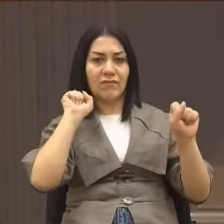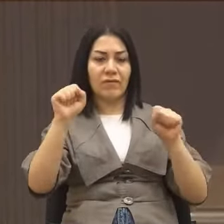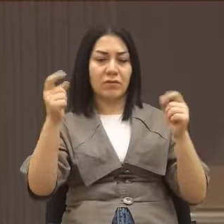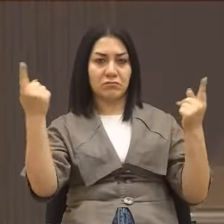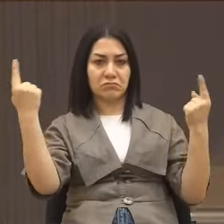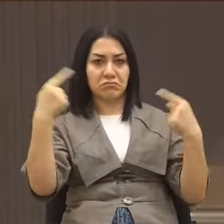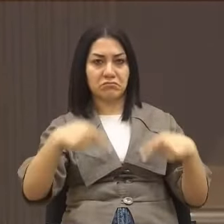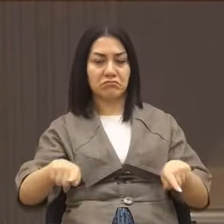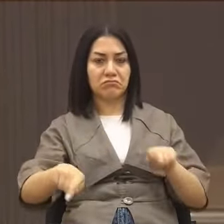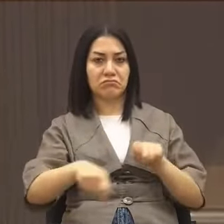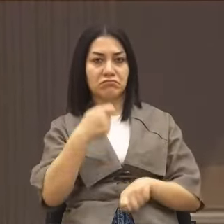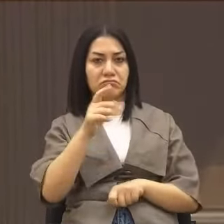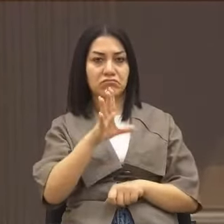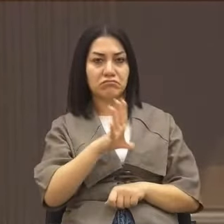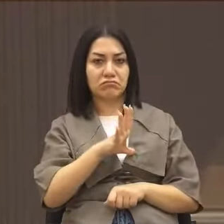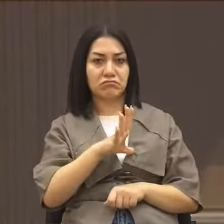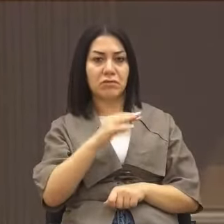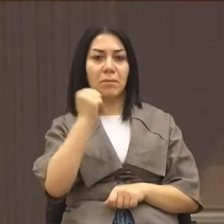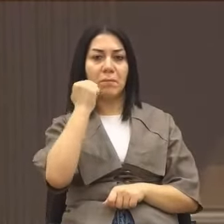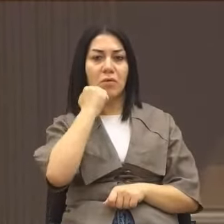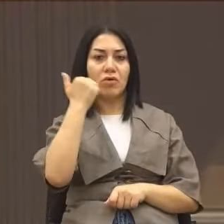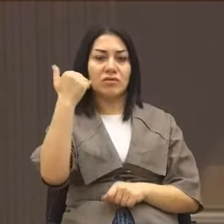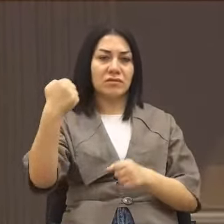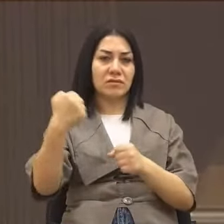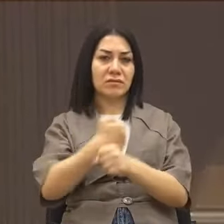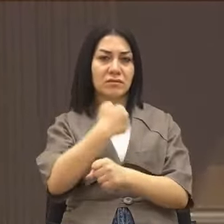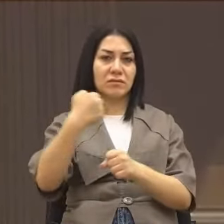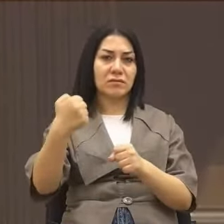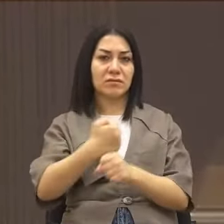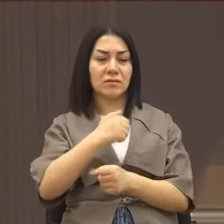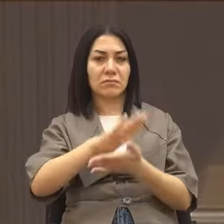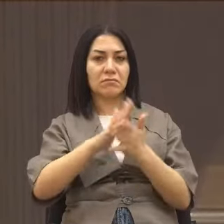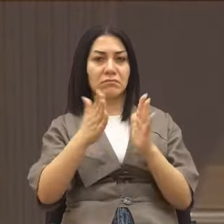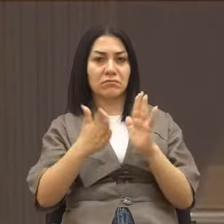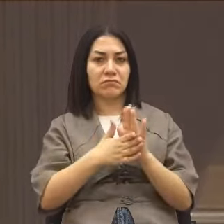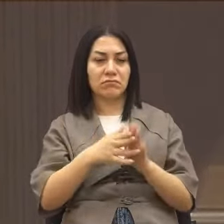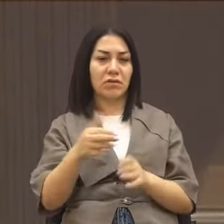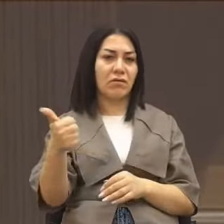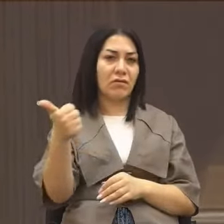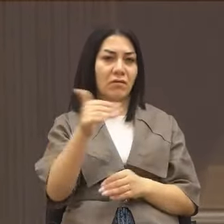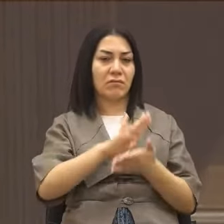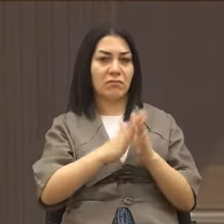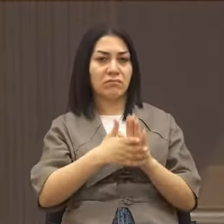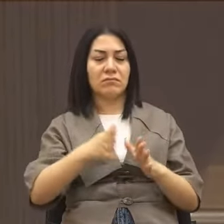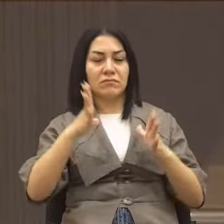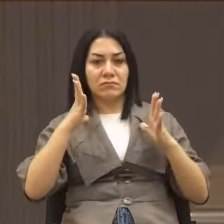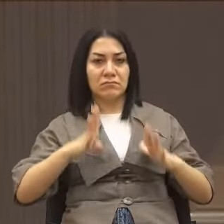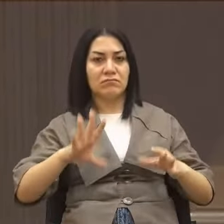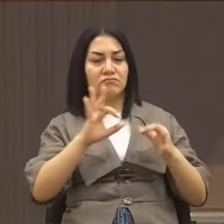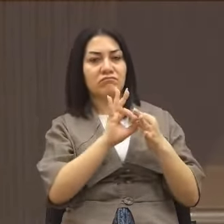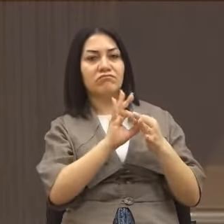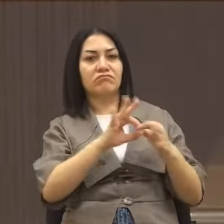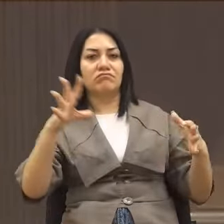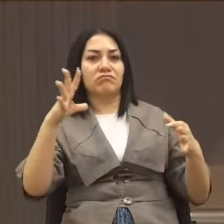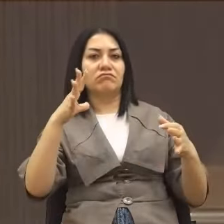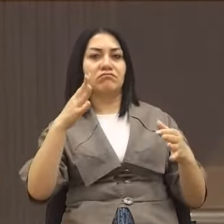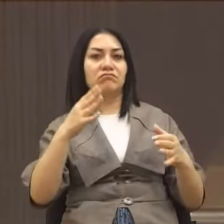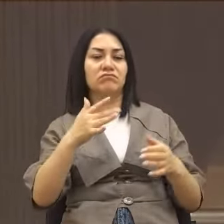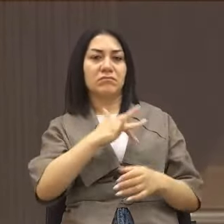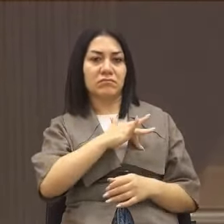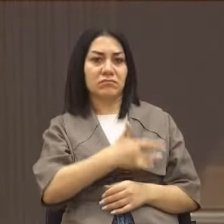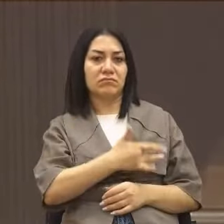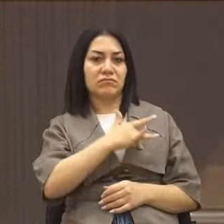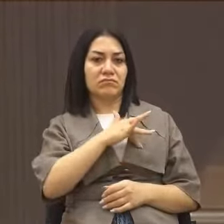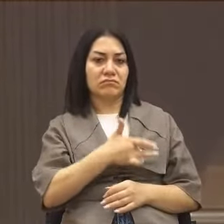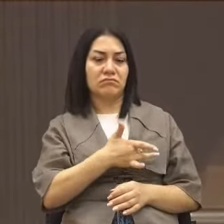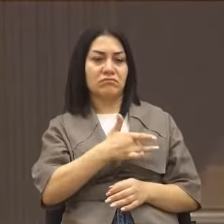ժողովրդավարությունից։ Մոսկվայից պարտադրված պայմանագրերի արատավոր շղթան կոտրելու խիզախության պակասն այսօր էլ